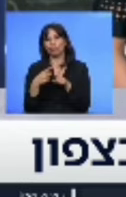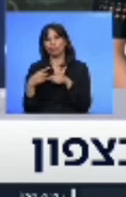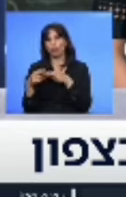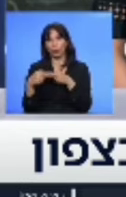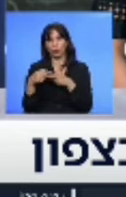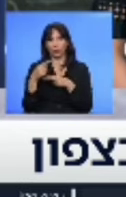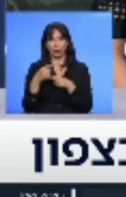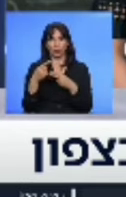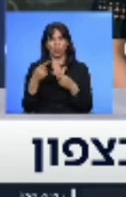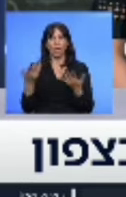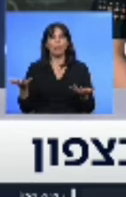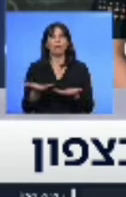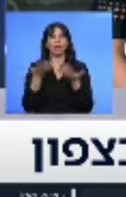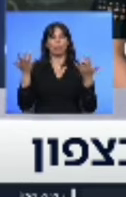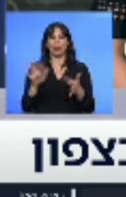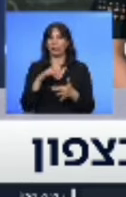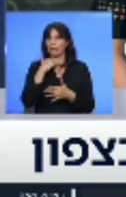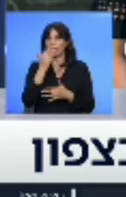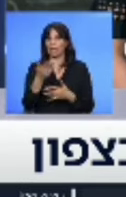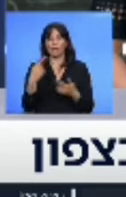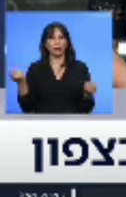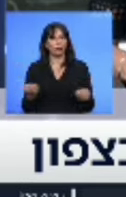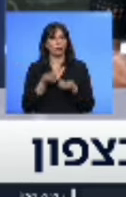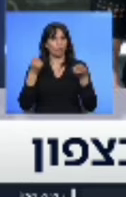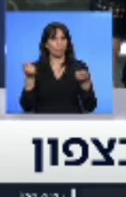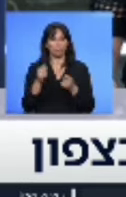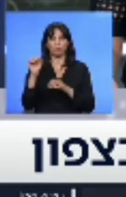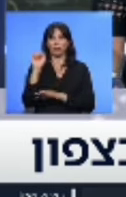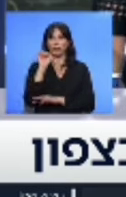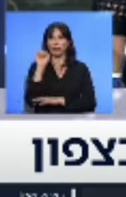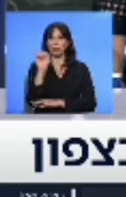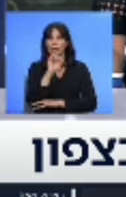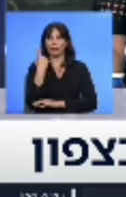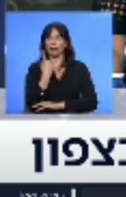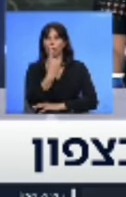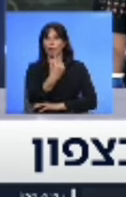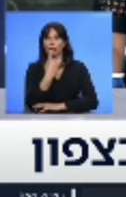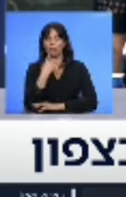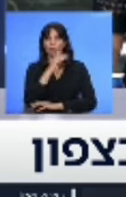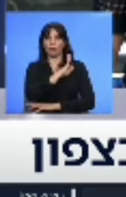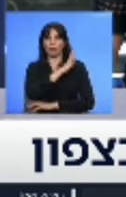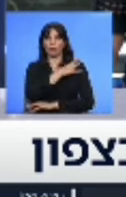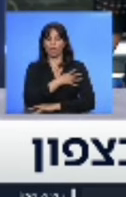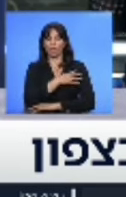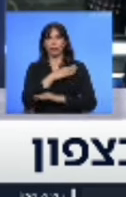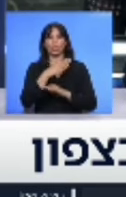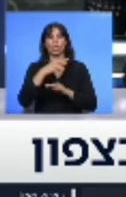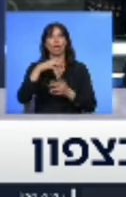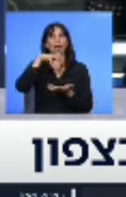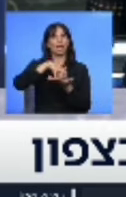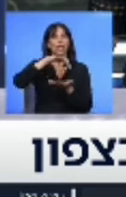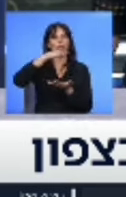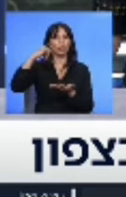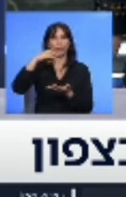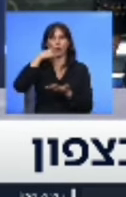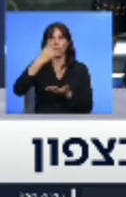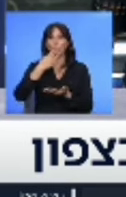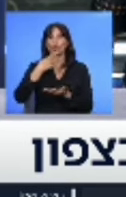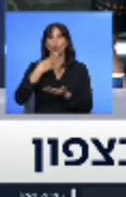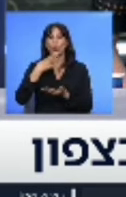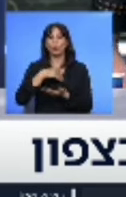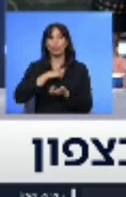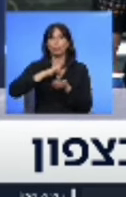השנאה, יוצאת בקמפיינים, מסיעה פלסטינאים, ערבים ישראלים פלסטינאים לאל-אקצה, וטוענת שהיהודים הולכים להשמיד את אל-אקצה. היא